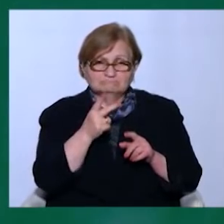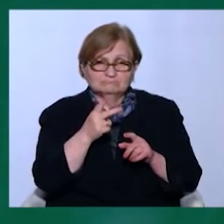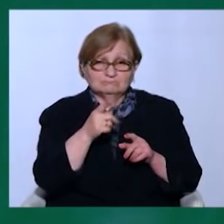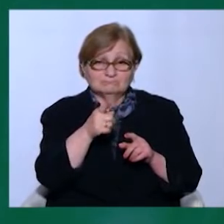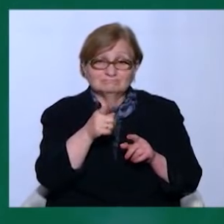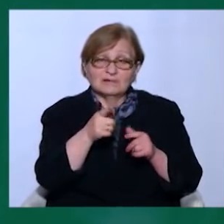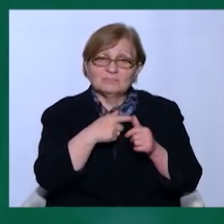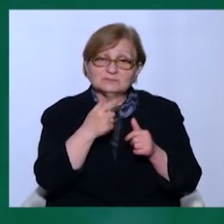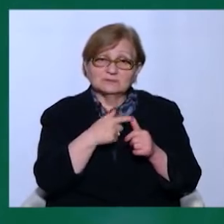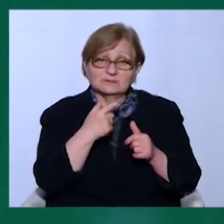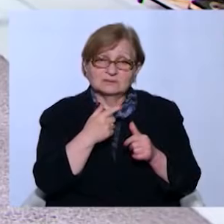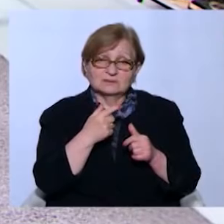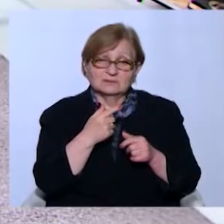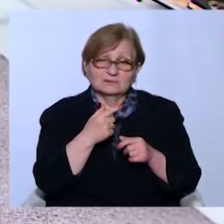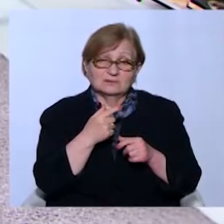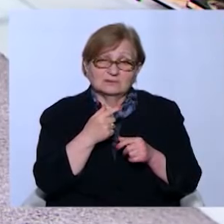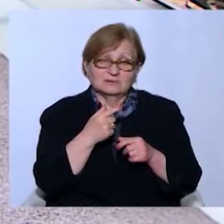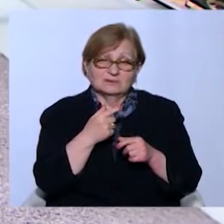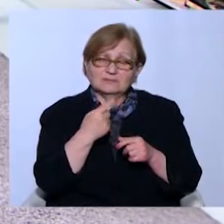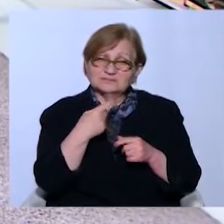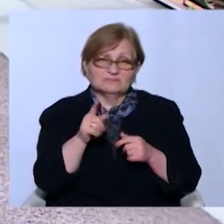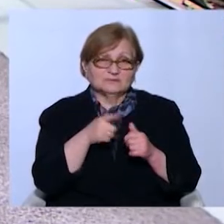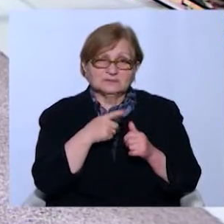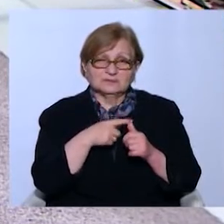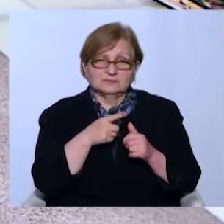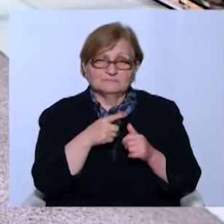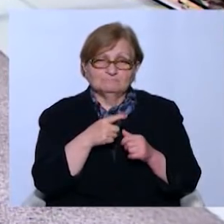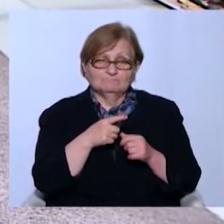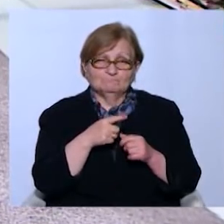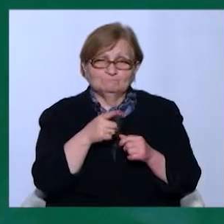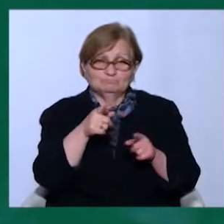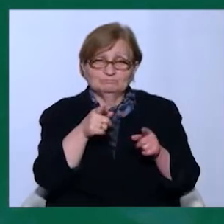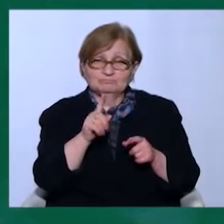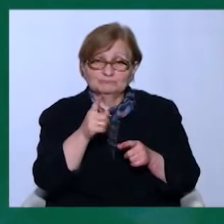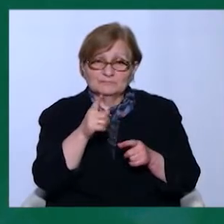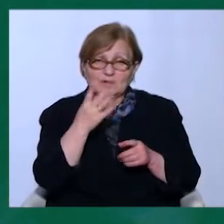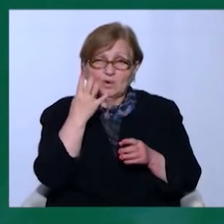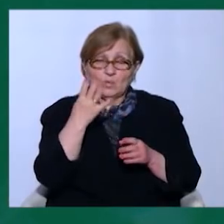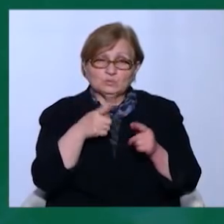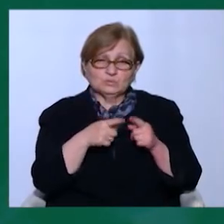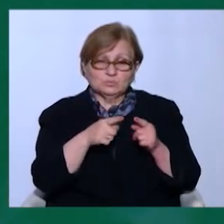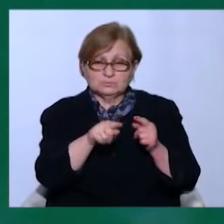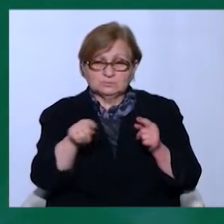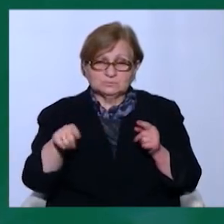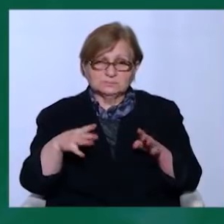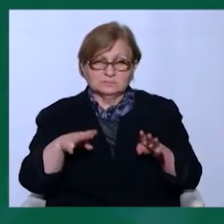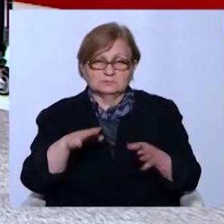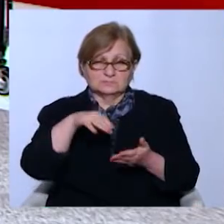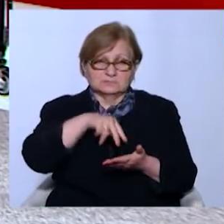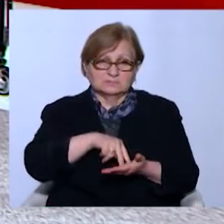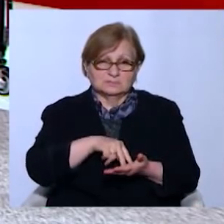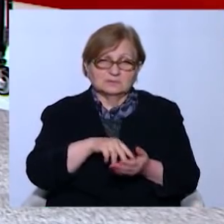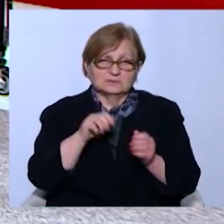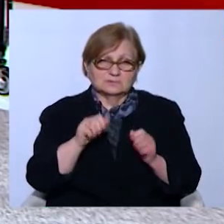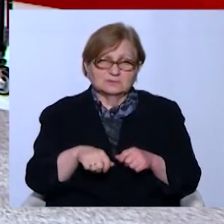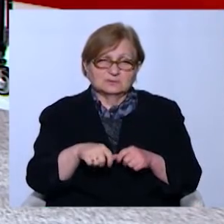ამ ფიგურას უკვე სხვა სახელი ჰქვია, რადგან ის ოთხკუთხედზე დგას. ასევე